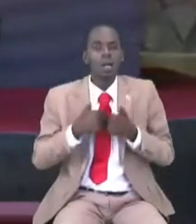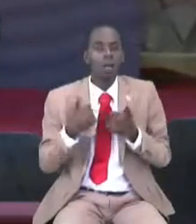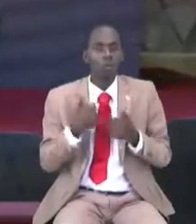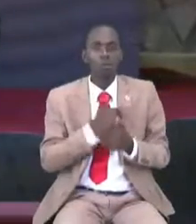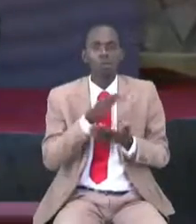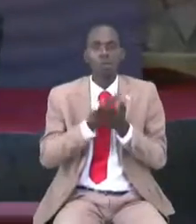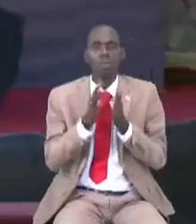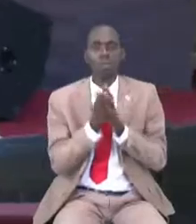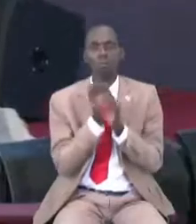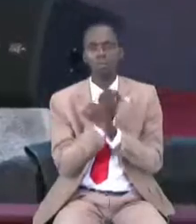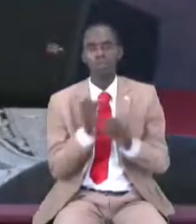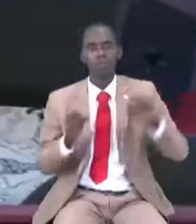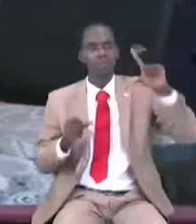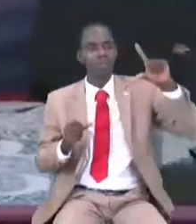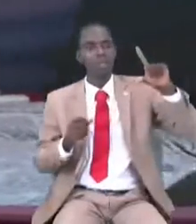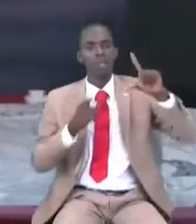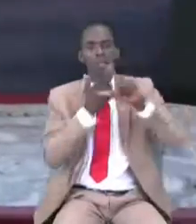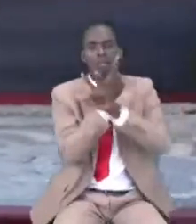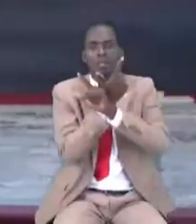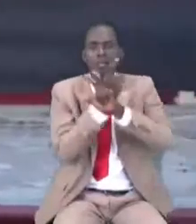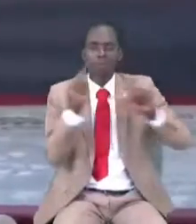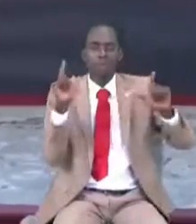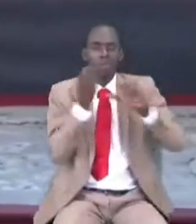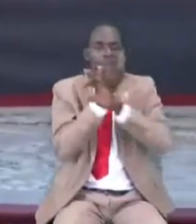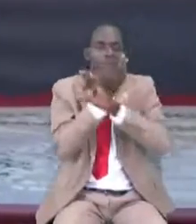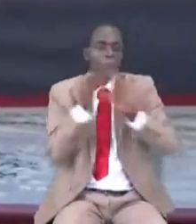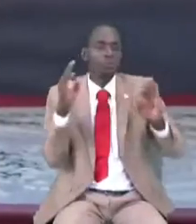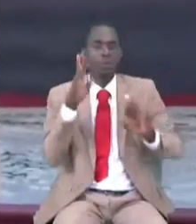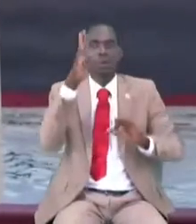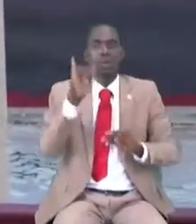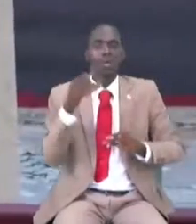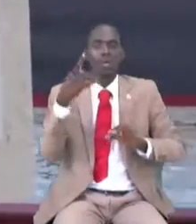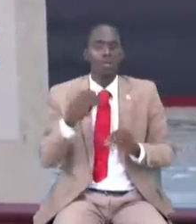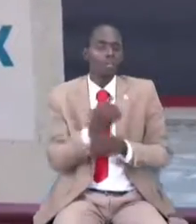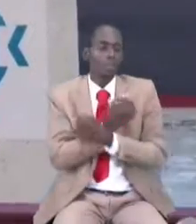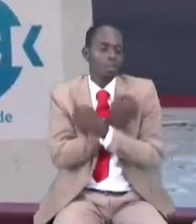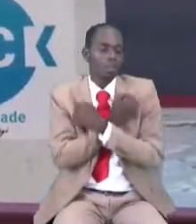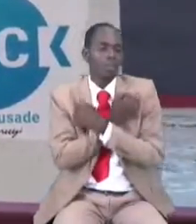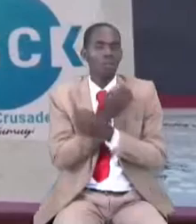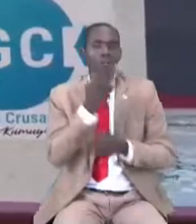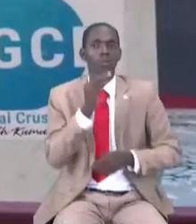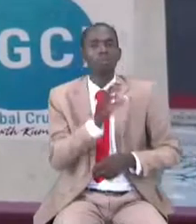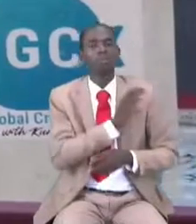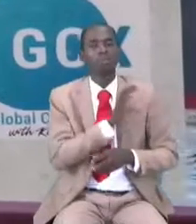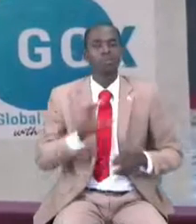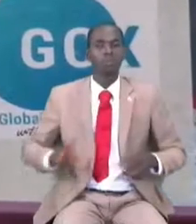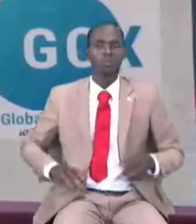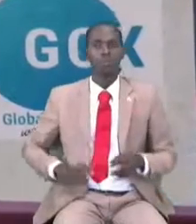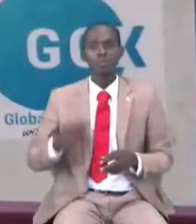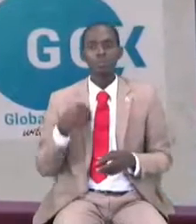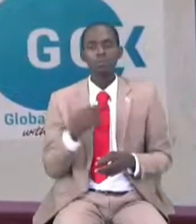libérés par l'amour de Christ. Nous devons assurer les gens à qui nous prêchons que comme